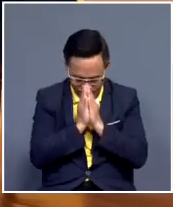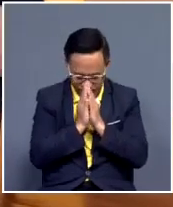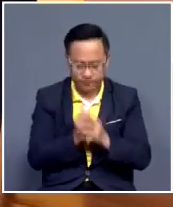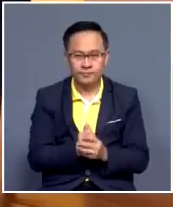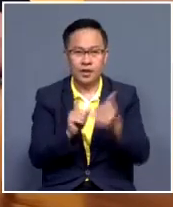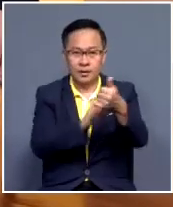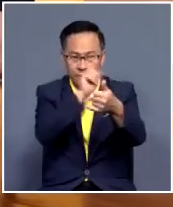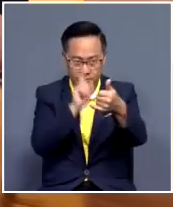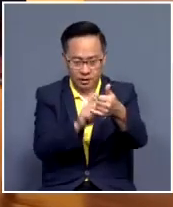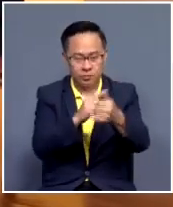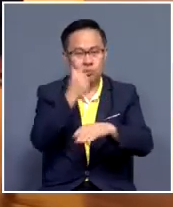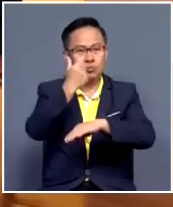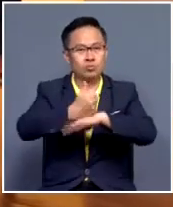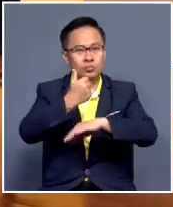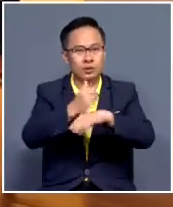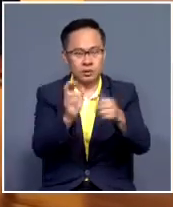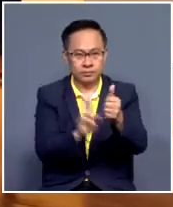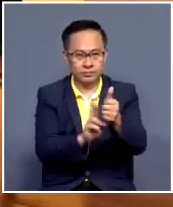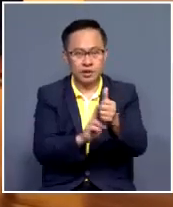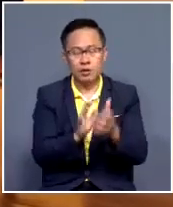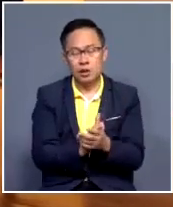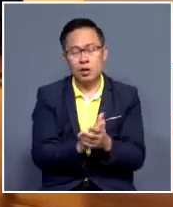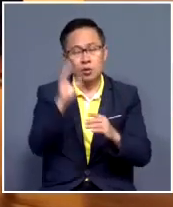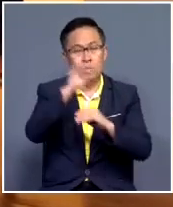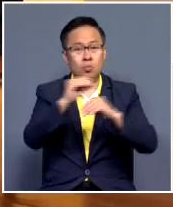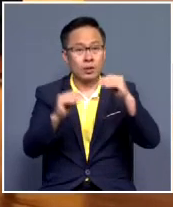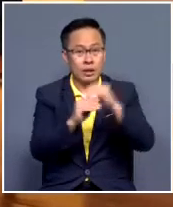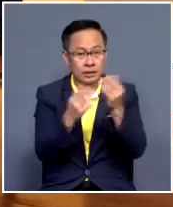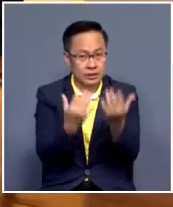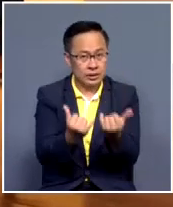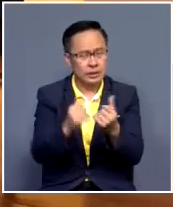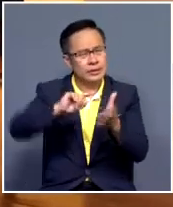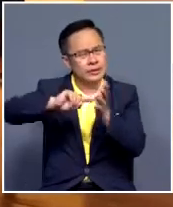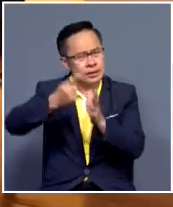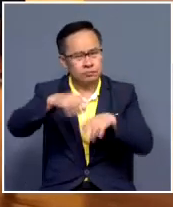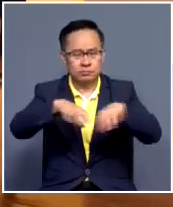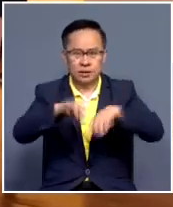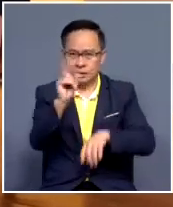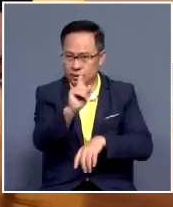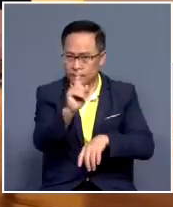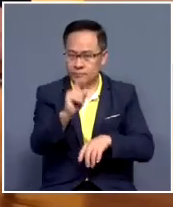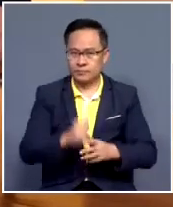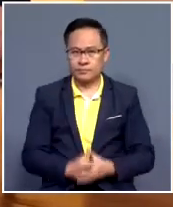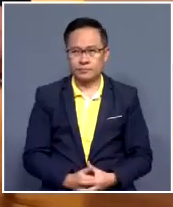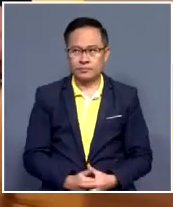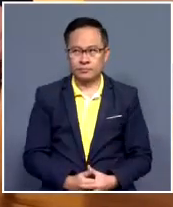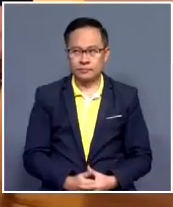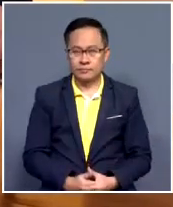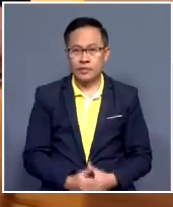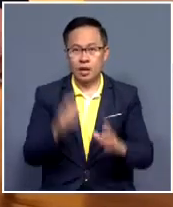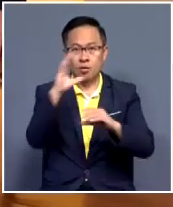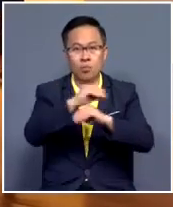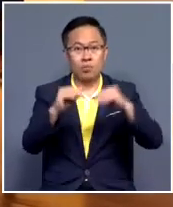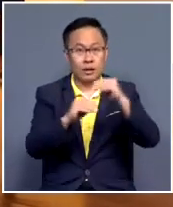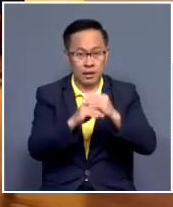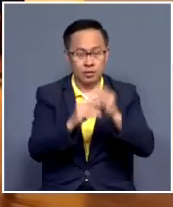ขออนุญาตเรียนถามท่านรัฐมนตรีค่ะในเรื่องของที่มาที่ไปของโครงการนี้มีที่มาที่ไปอย่างไรบ้างคะ ครับสำหรับโครงการ